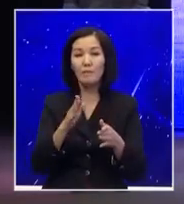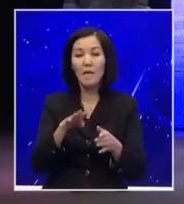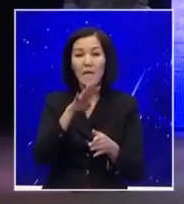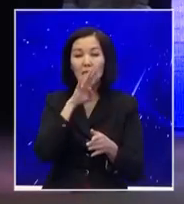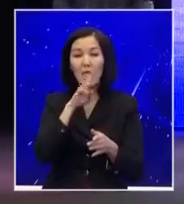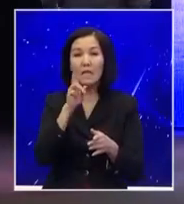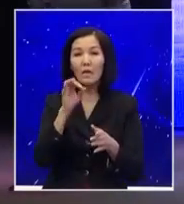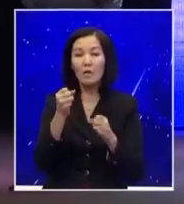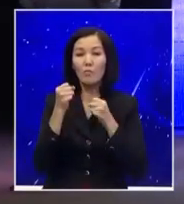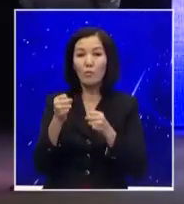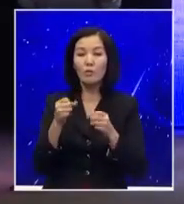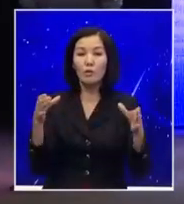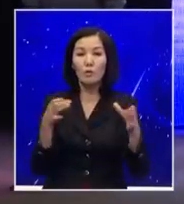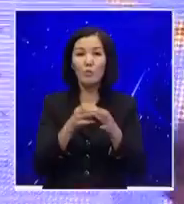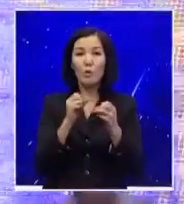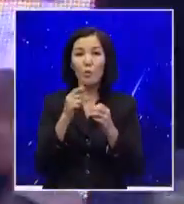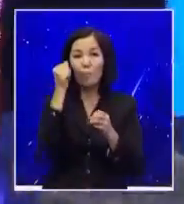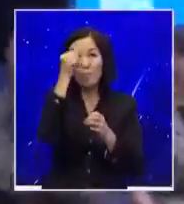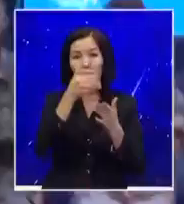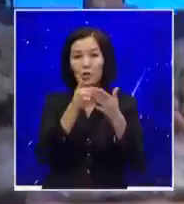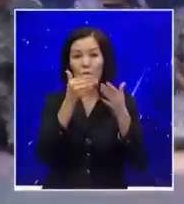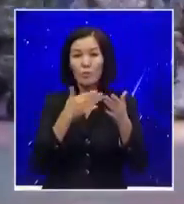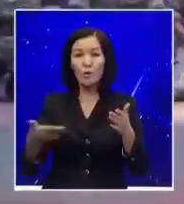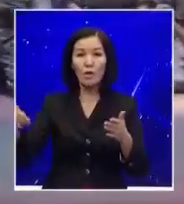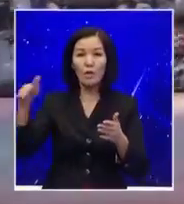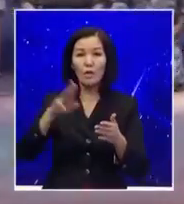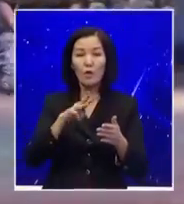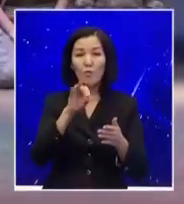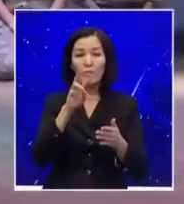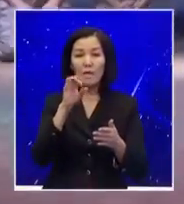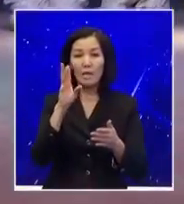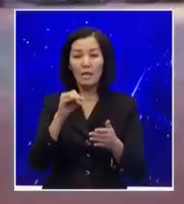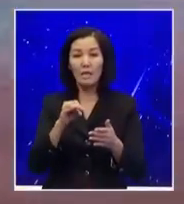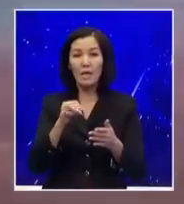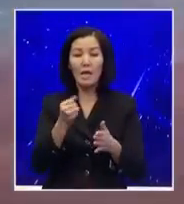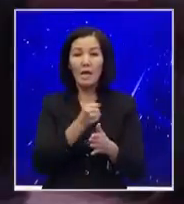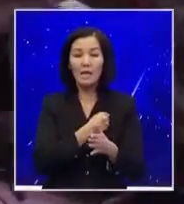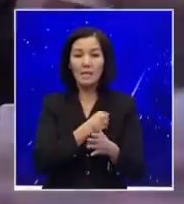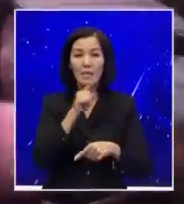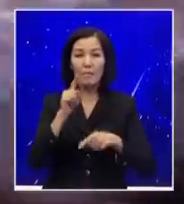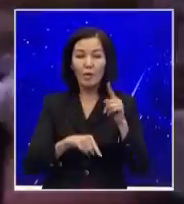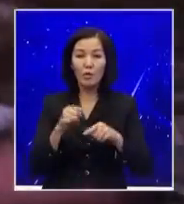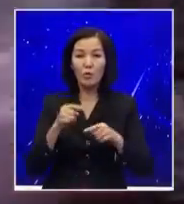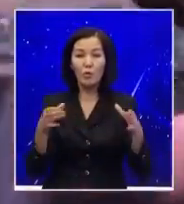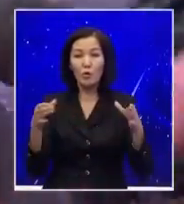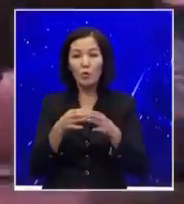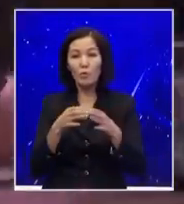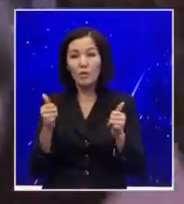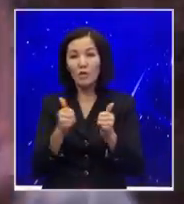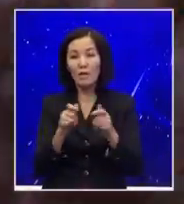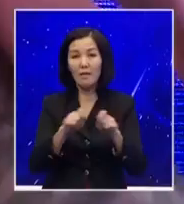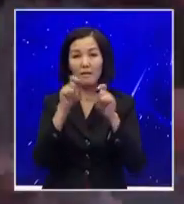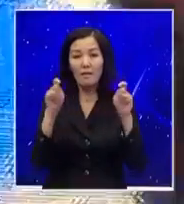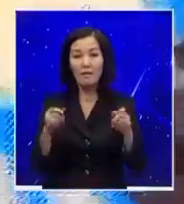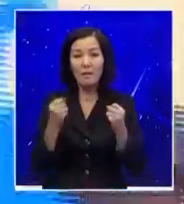Текеліде кикбоксинг үйірмесі 11 жыл бұрын Тау Мергені әскери патриоттық клубы жанынан ашылған. Орталықтағы балалар